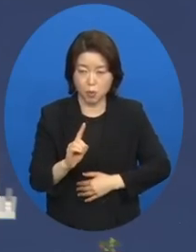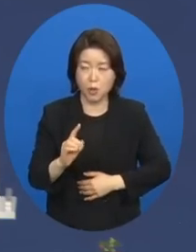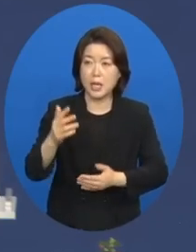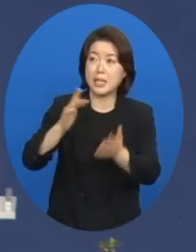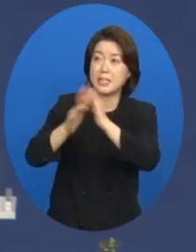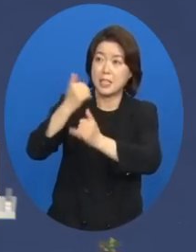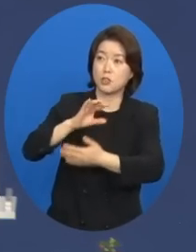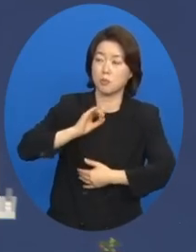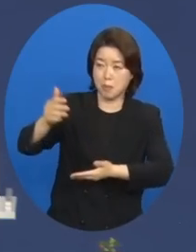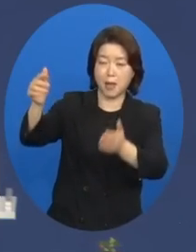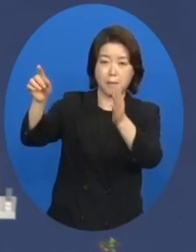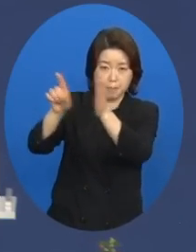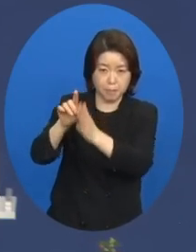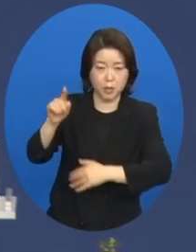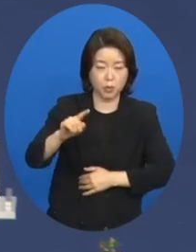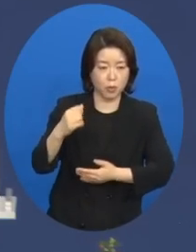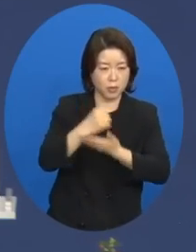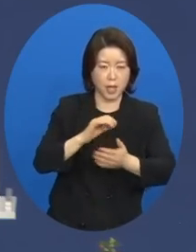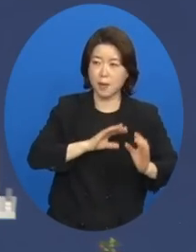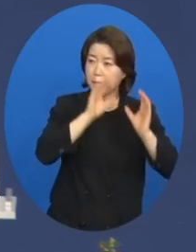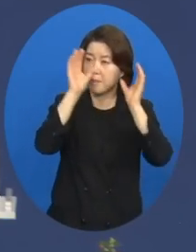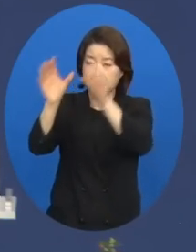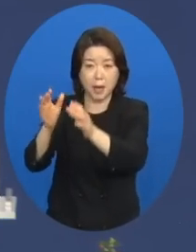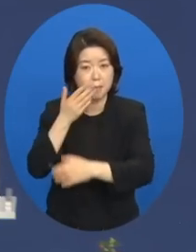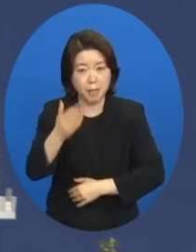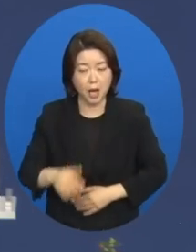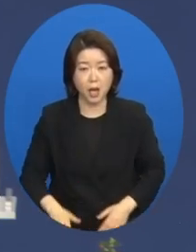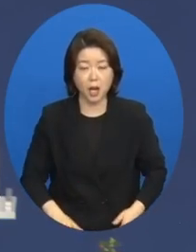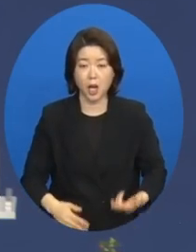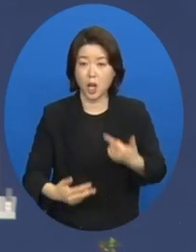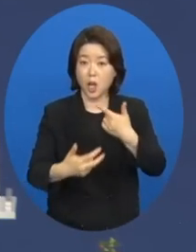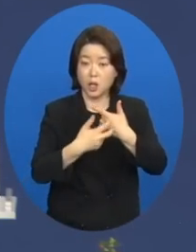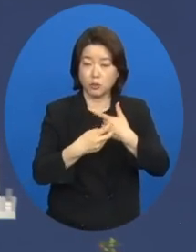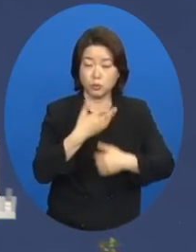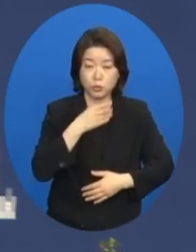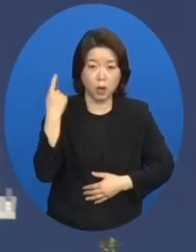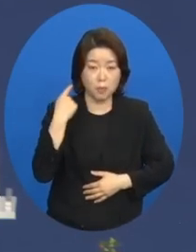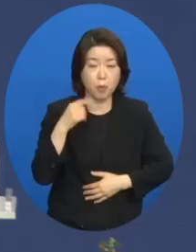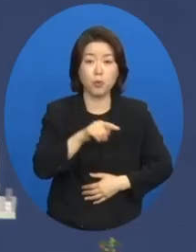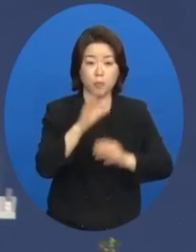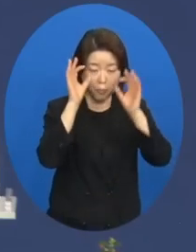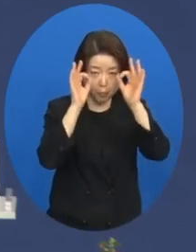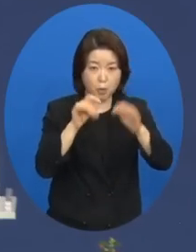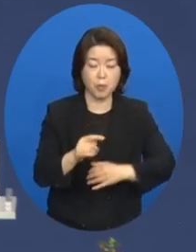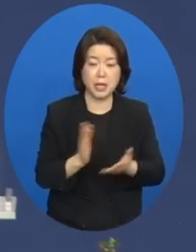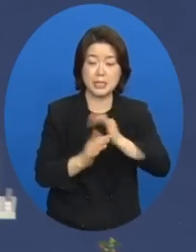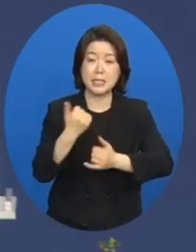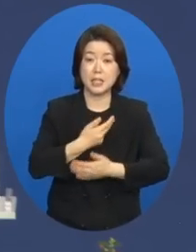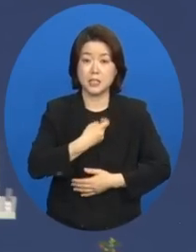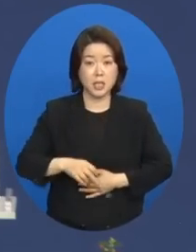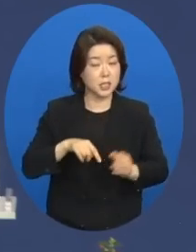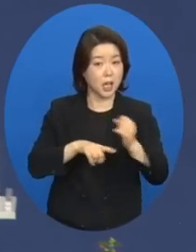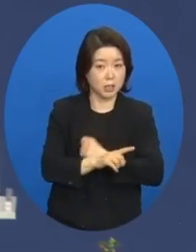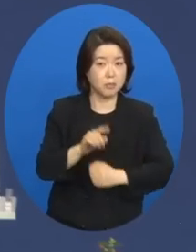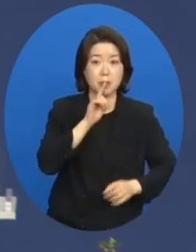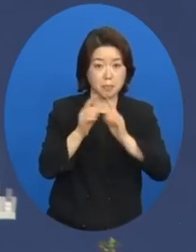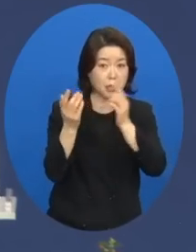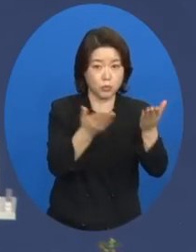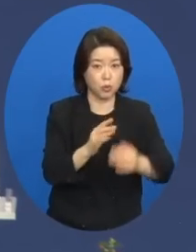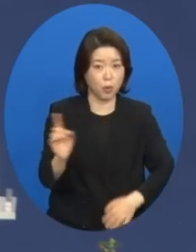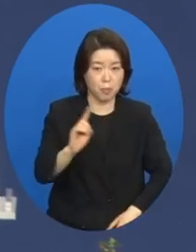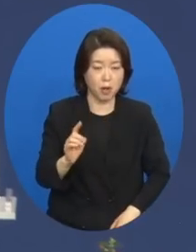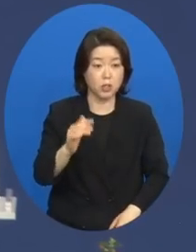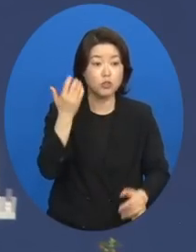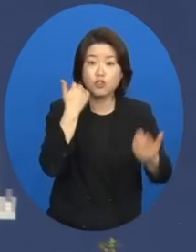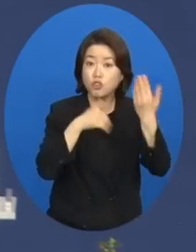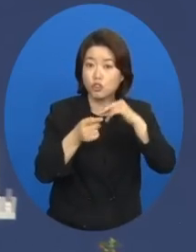믿고 운명을 걸 수 있겠나? 누가복음 14장 25절 이하에 예수님의 제자됨의 의미를 이렇게 말씀했어요.